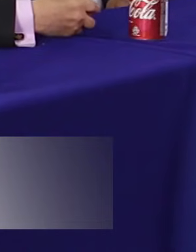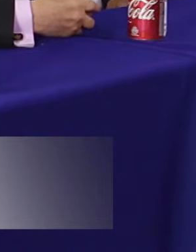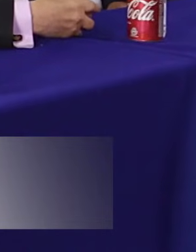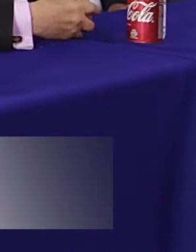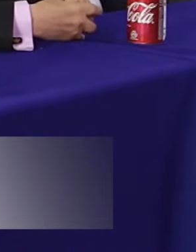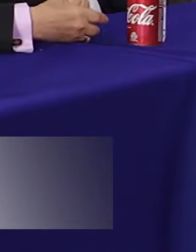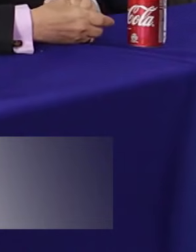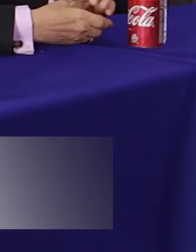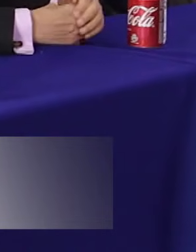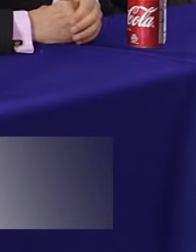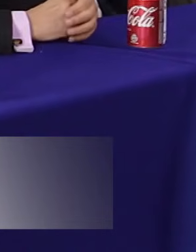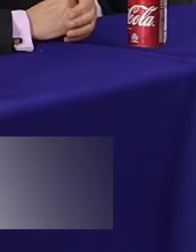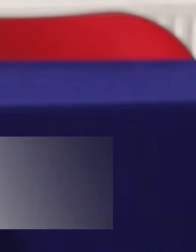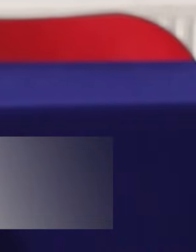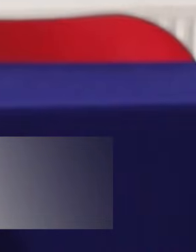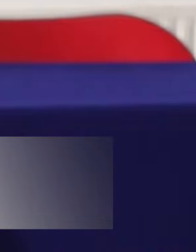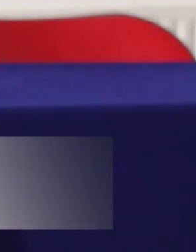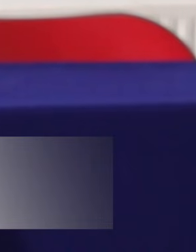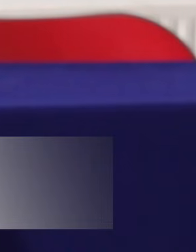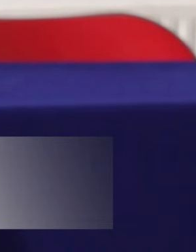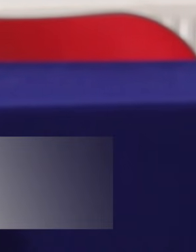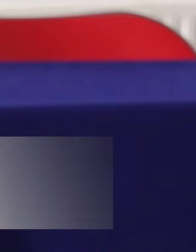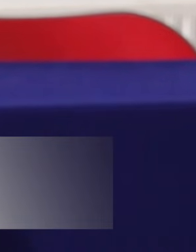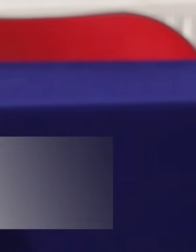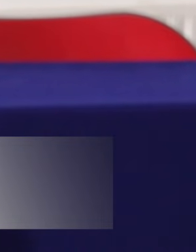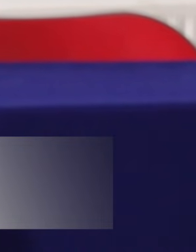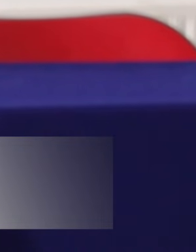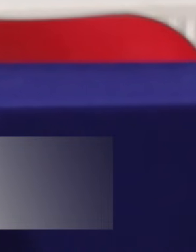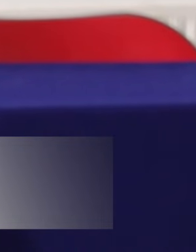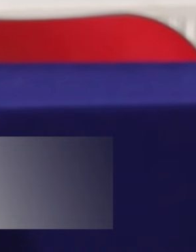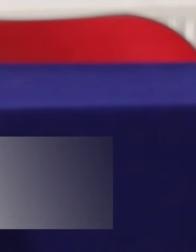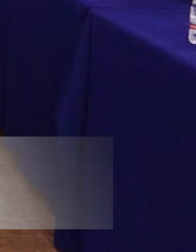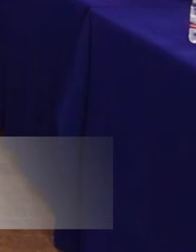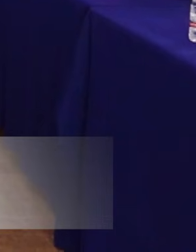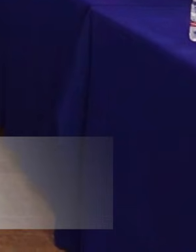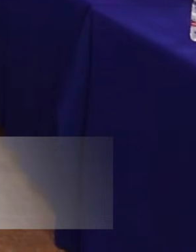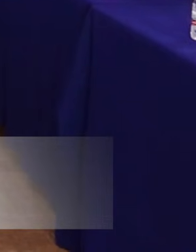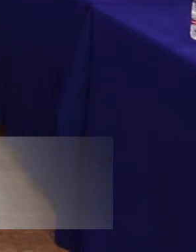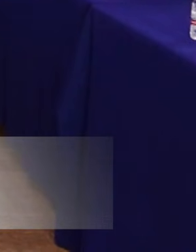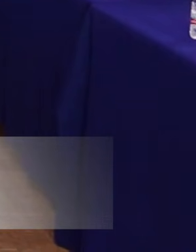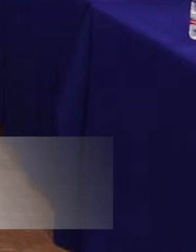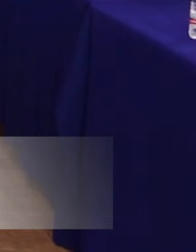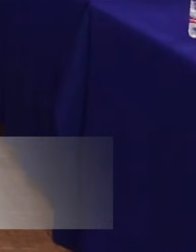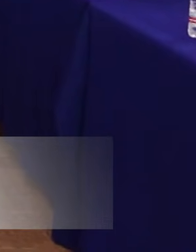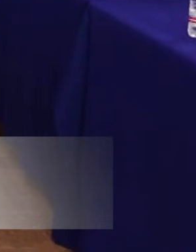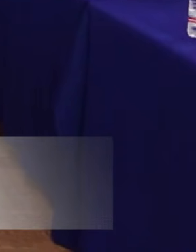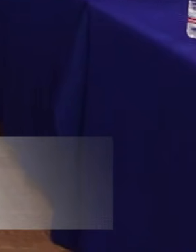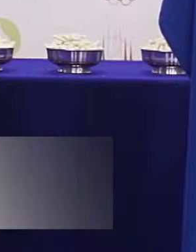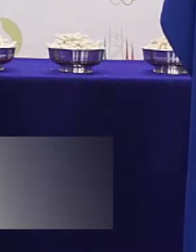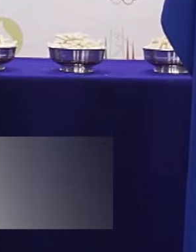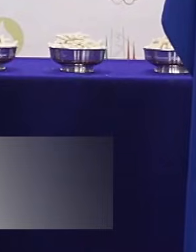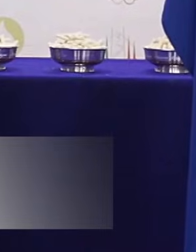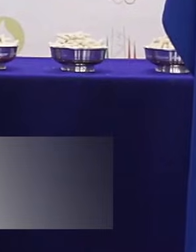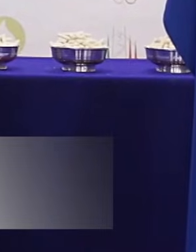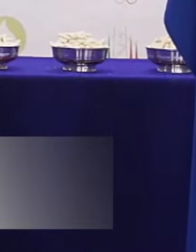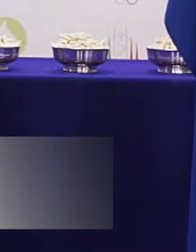Чимэг, шатрын бодлого зохимжийн спортын олон улсын хэмжээний мастер Тогоохүү, спортын мастер Инхбаяр, спортын мастер Баатар нар тус